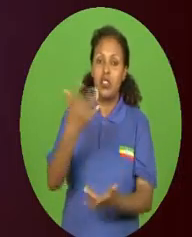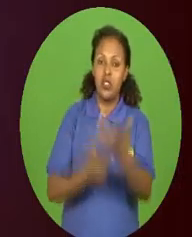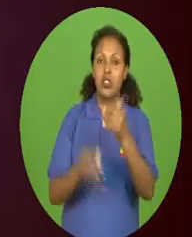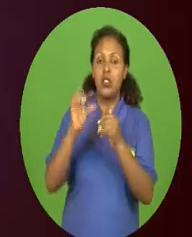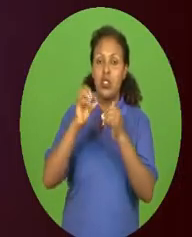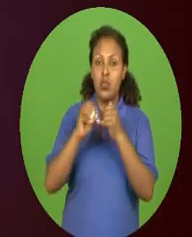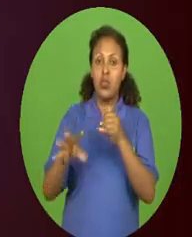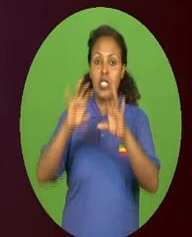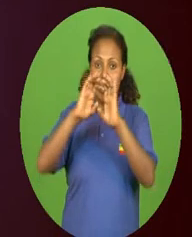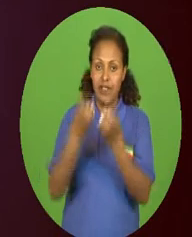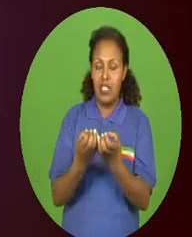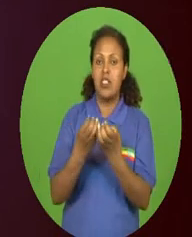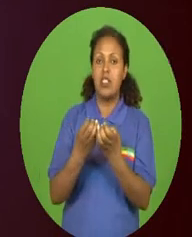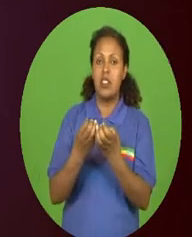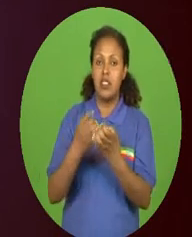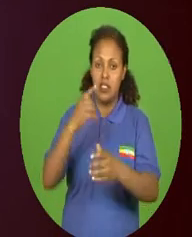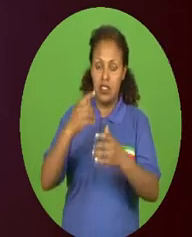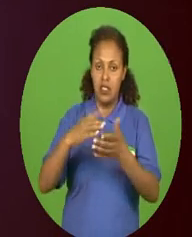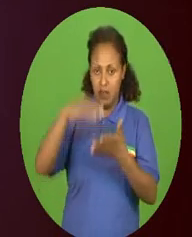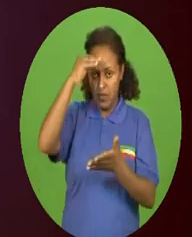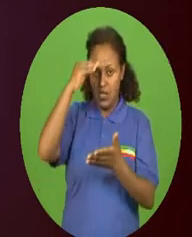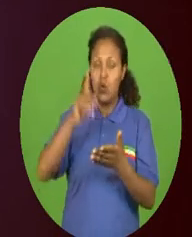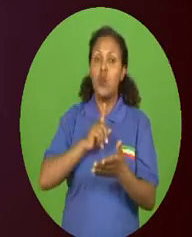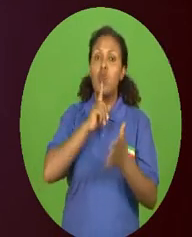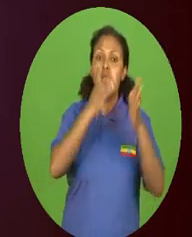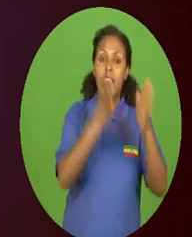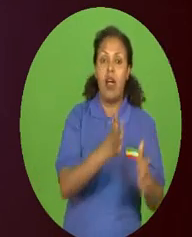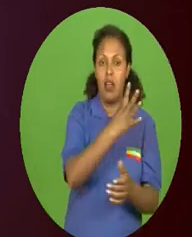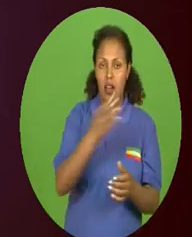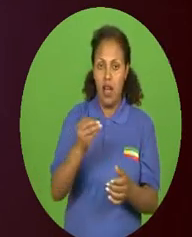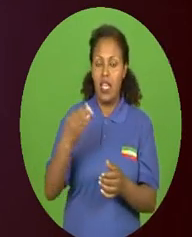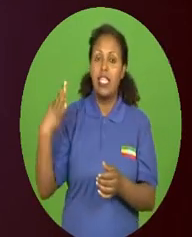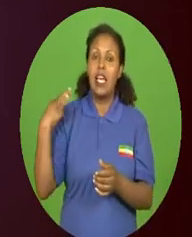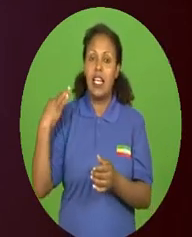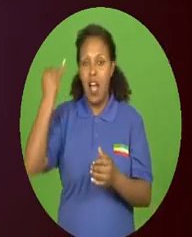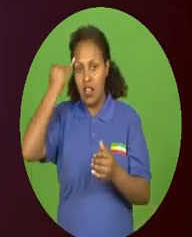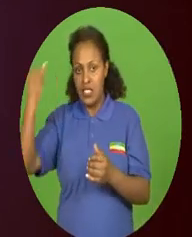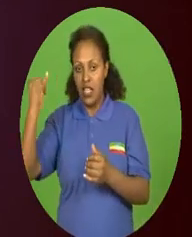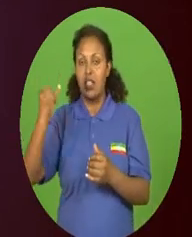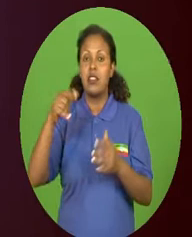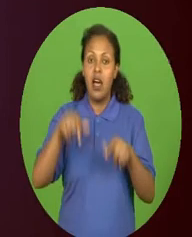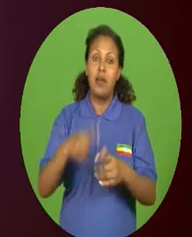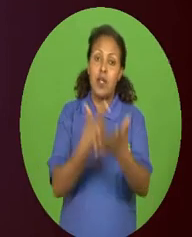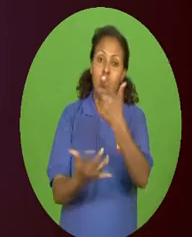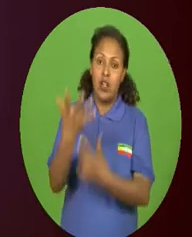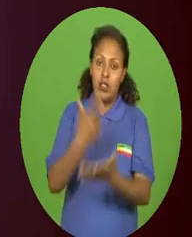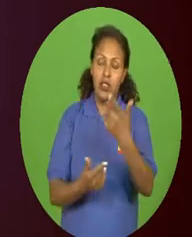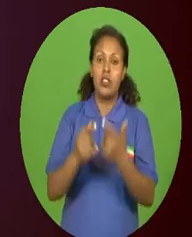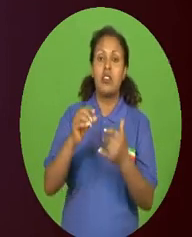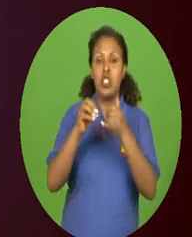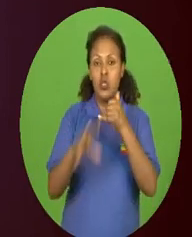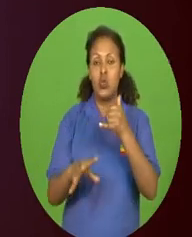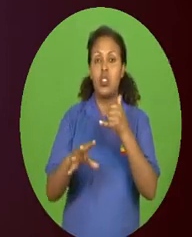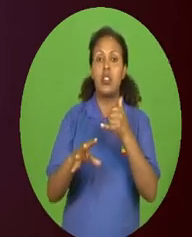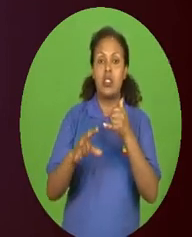ዛሬው የውይይታችን ውስከፈል እንሻገር። እውነታ እና የግል አስተያየት ለዛሬ